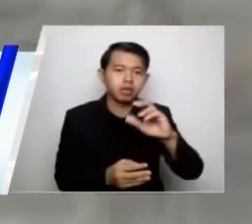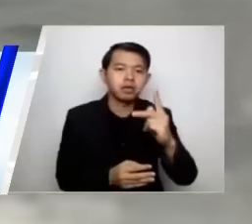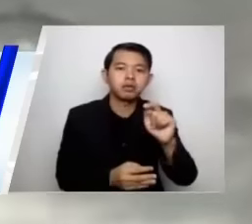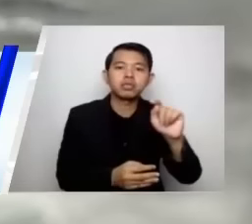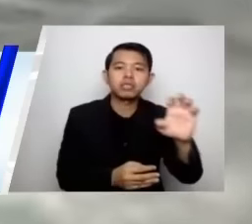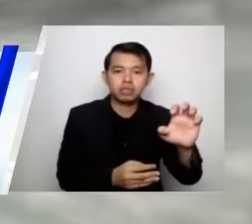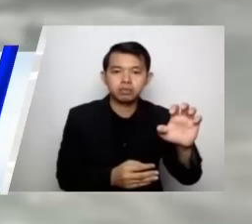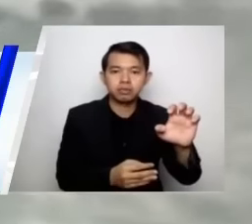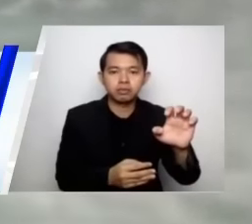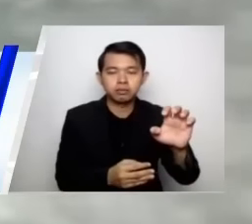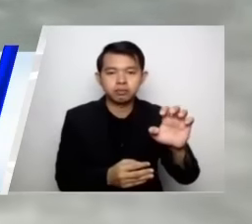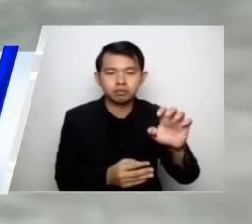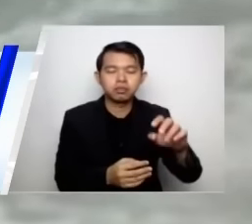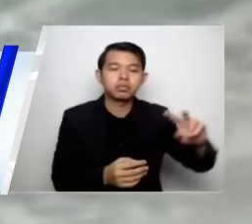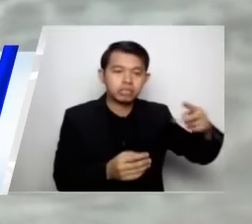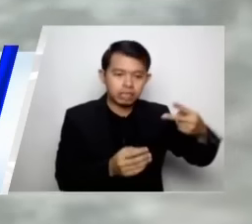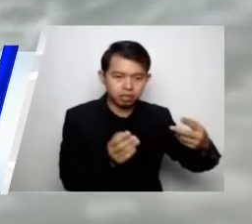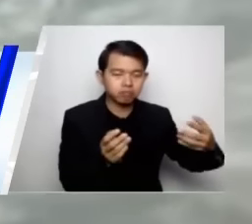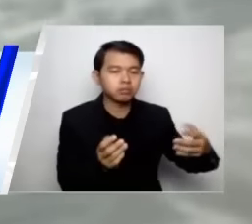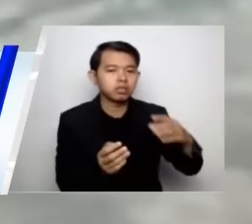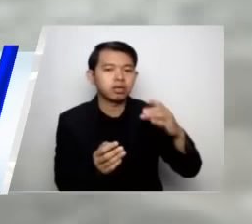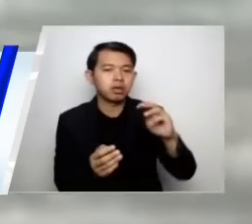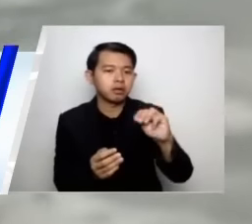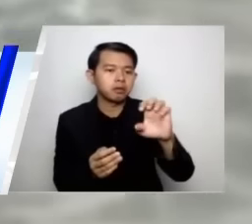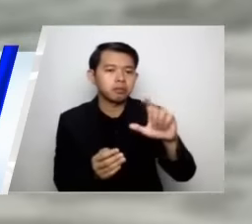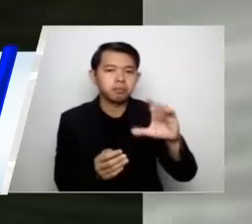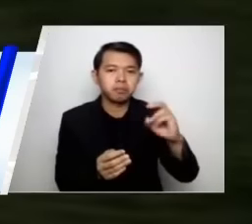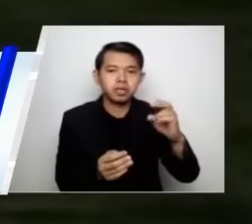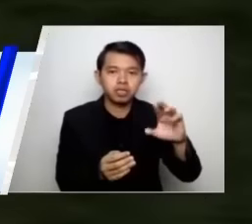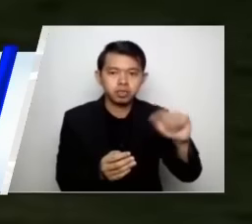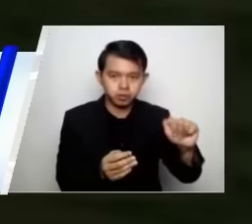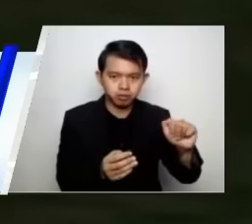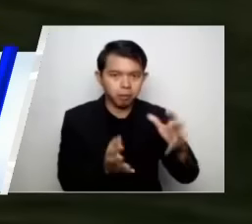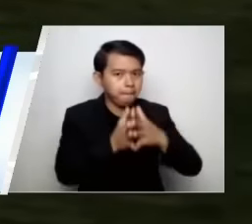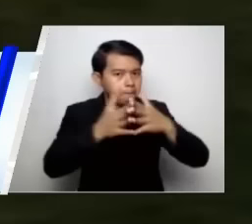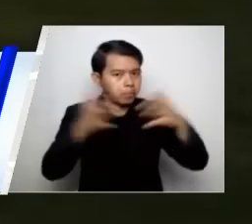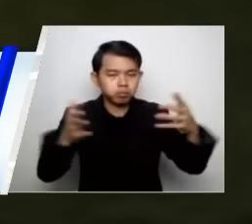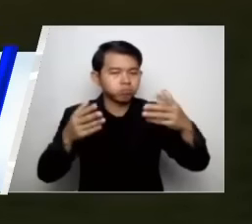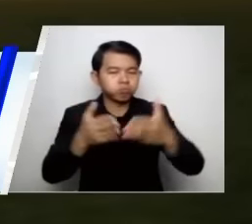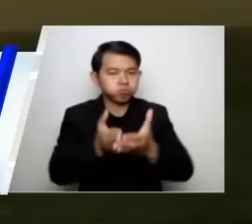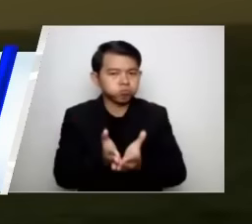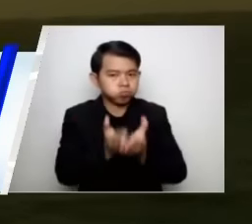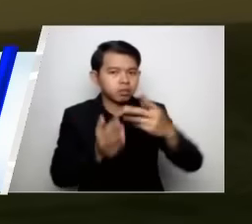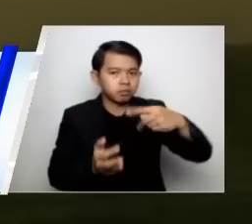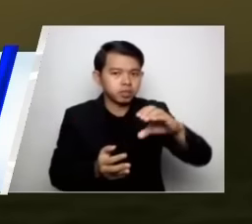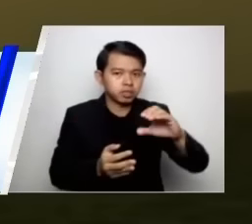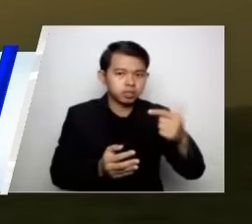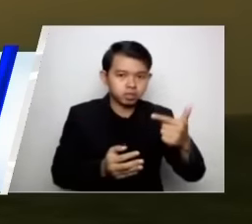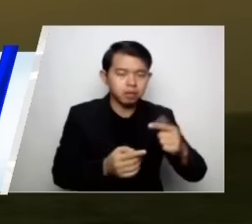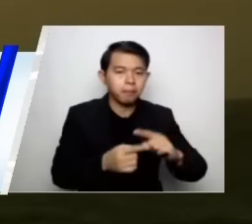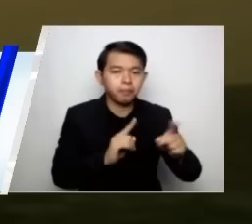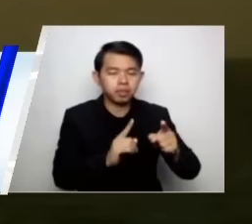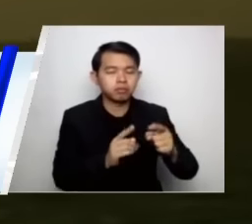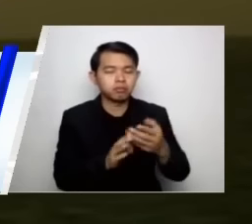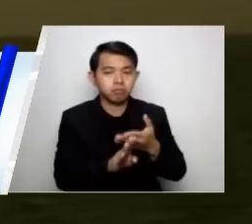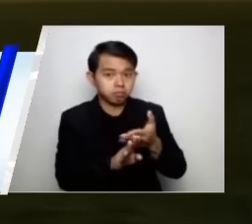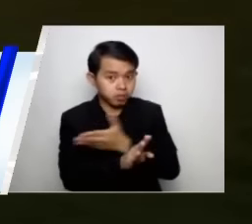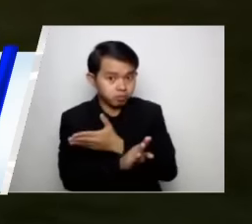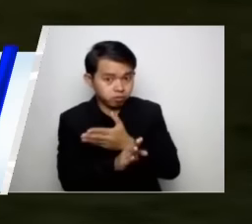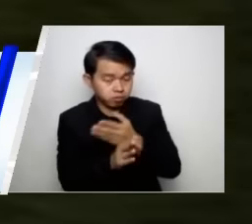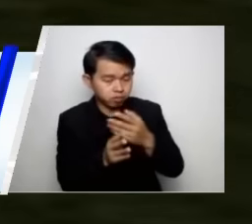Aquino, isa sa pinakamalaking Philippine Coast Guard vessel. Pero di pa man nakalalayo sa Palawan, ay sinundan na kami ng